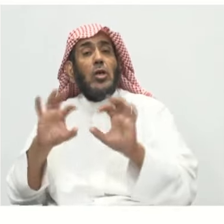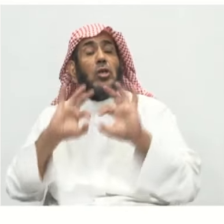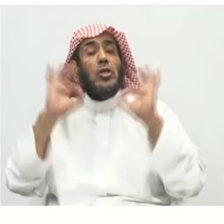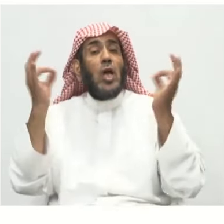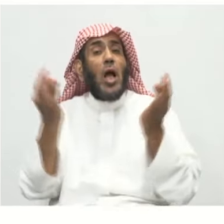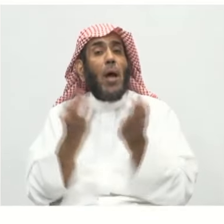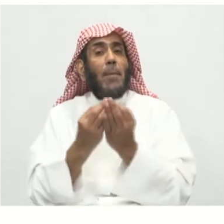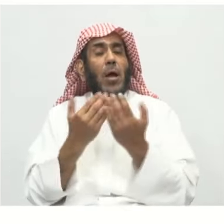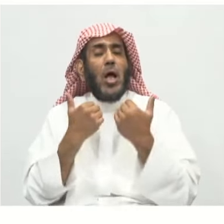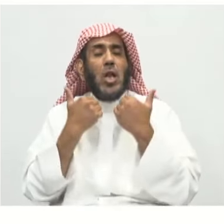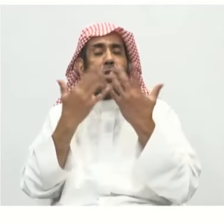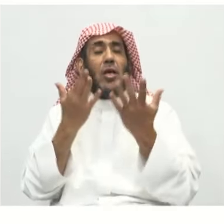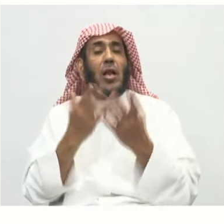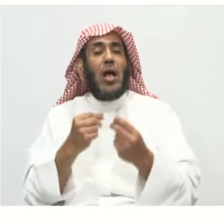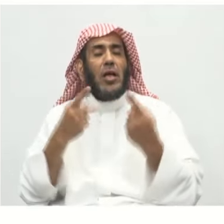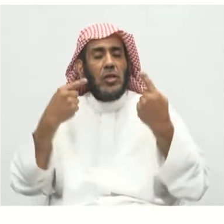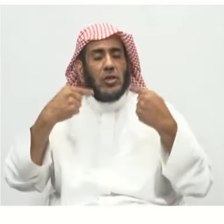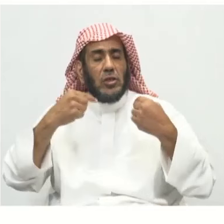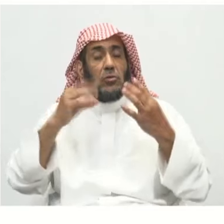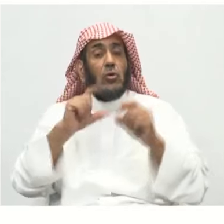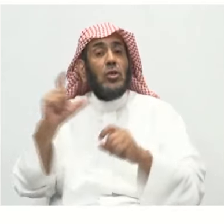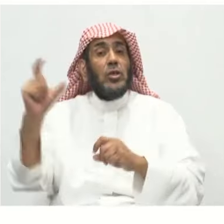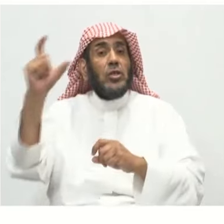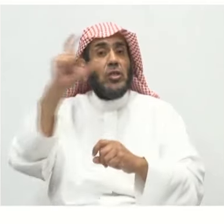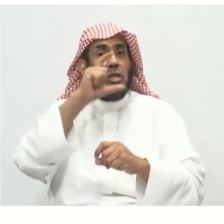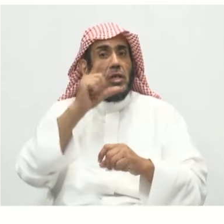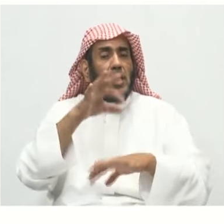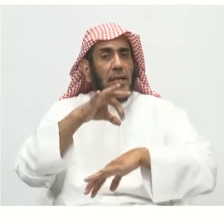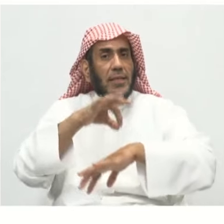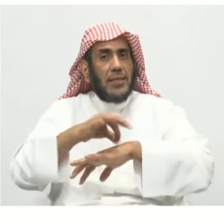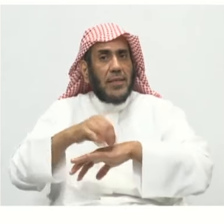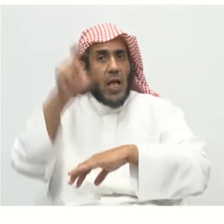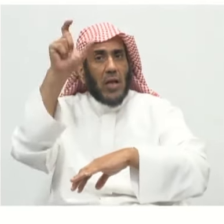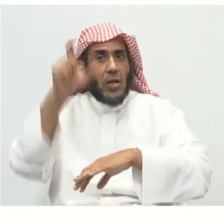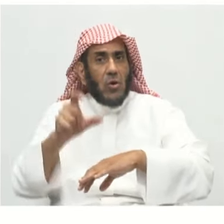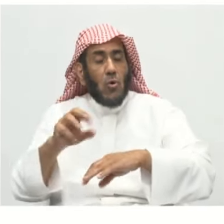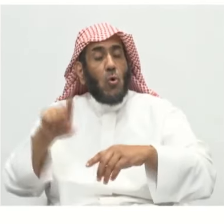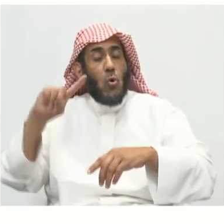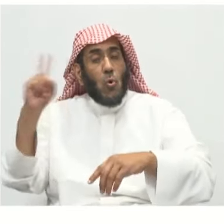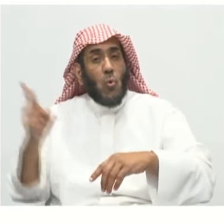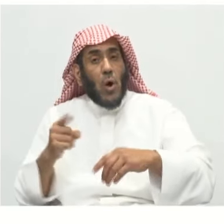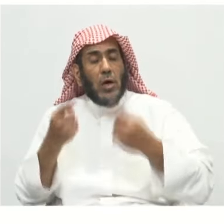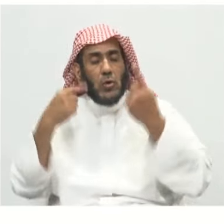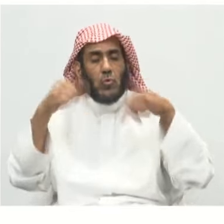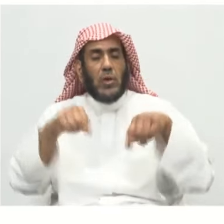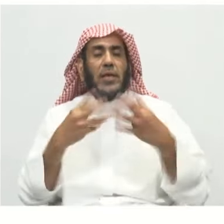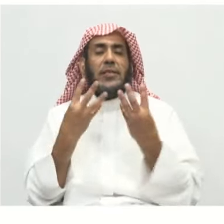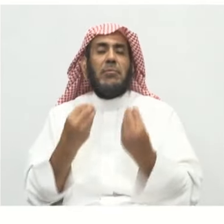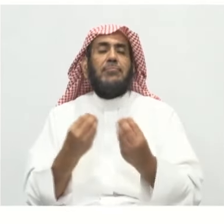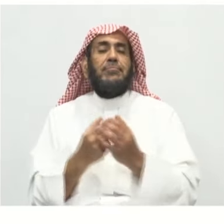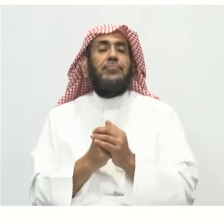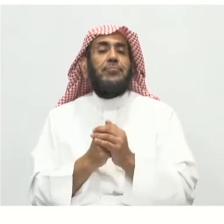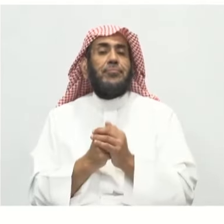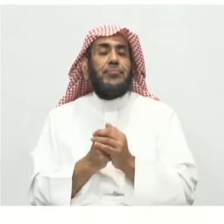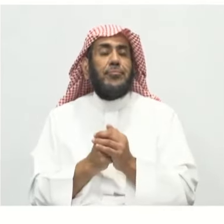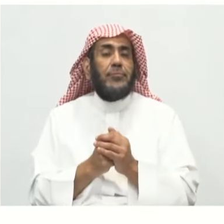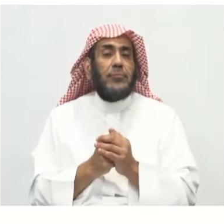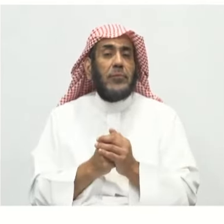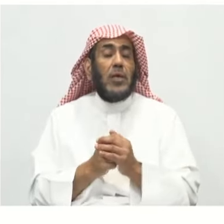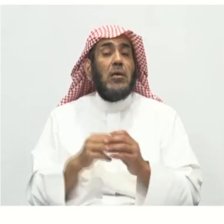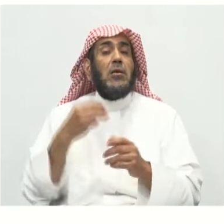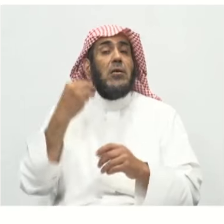لصلاح دين المرء ودنياه هذه الوصايا هي جامعه لصلاح دين المرء ودنياه جميل